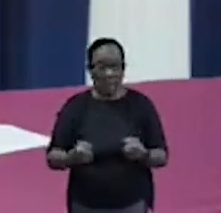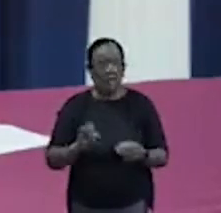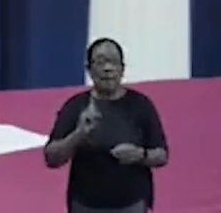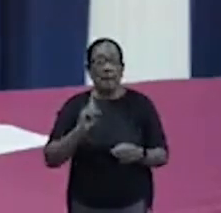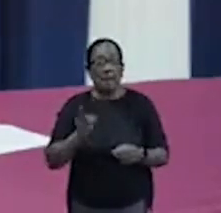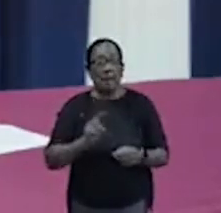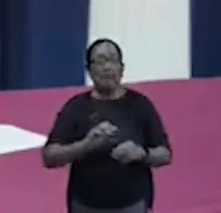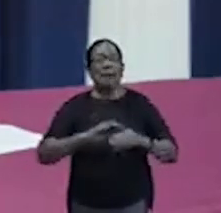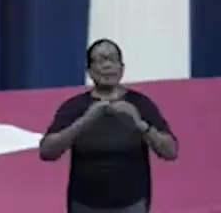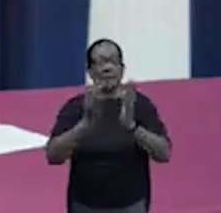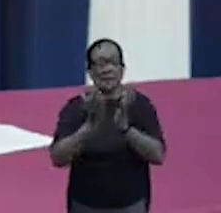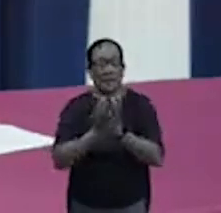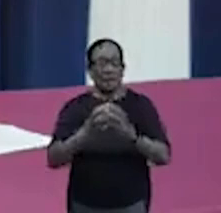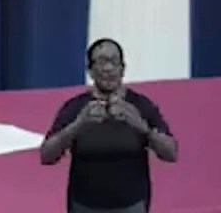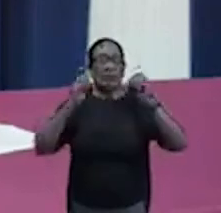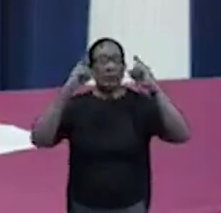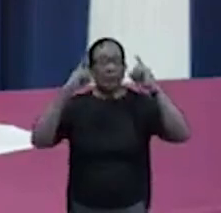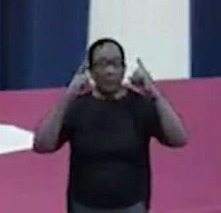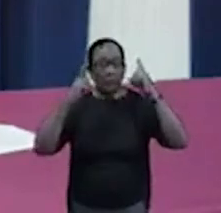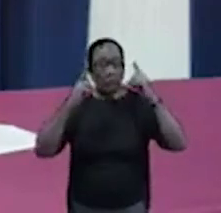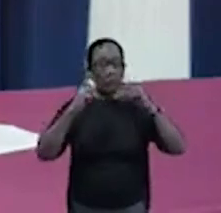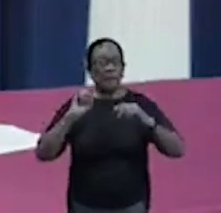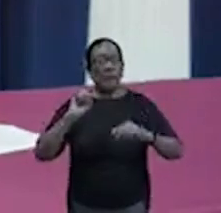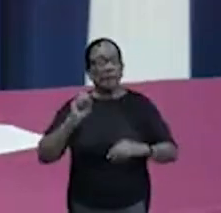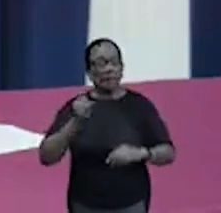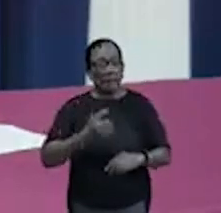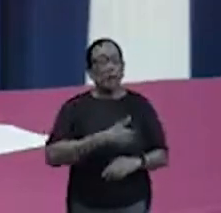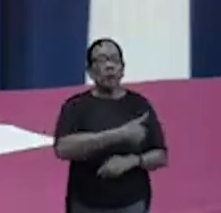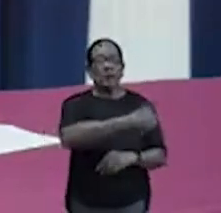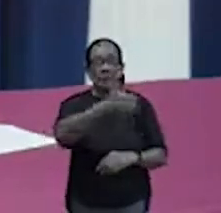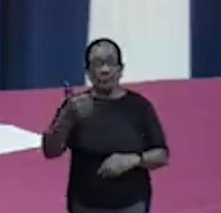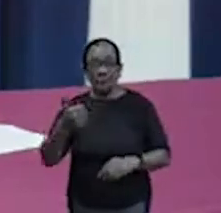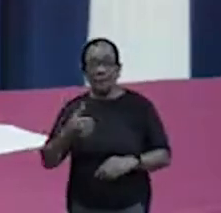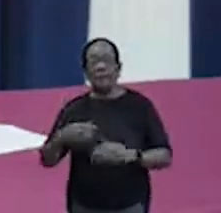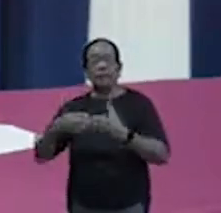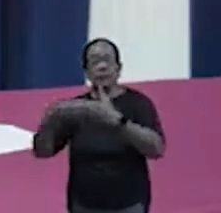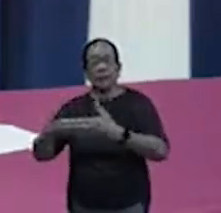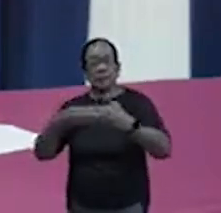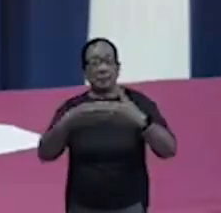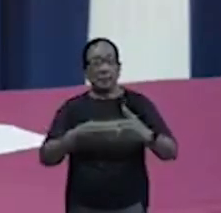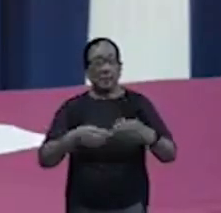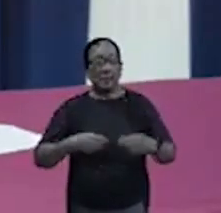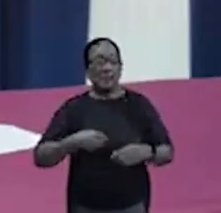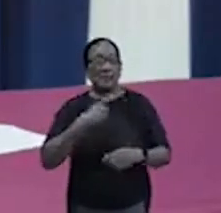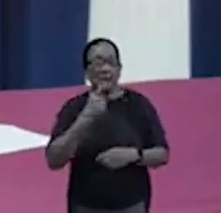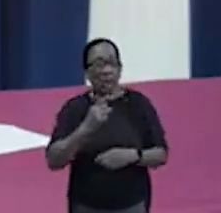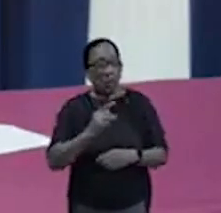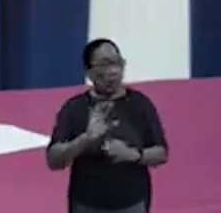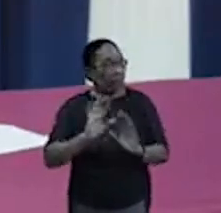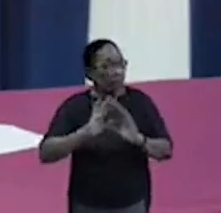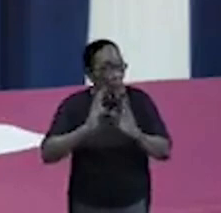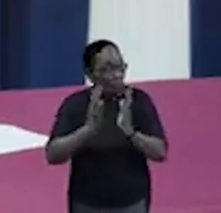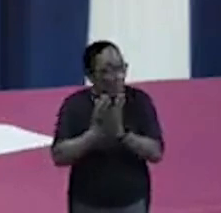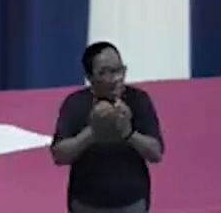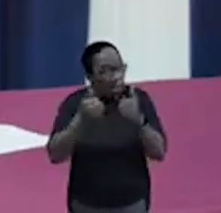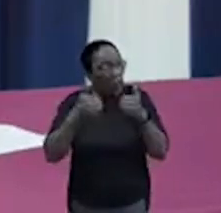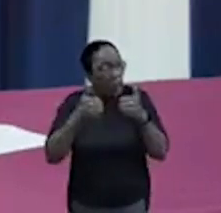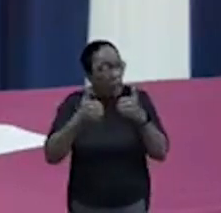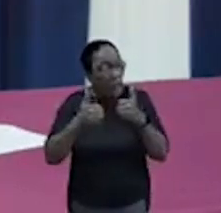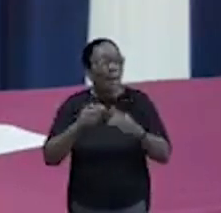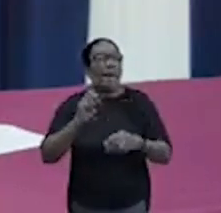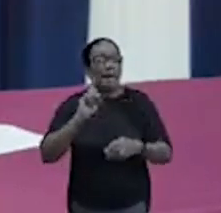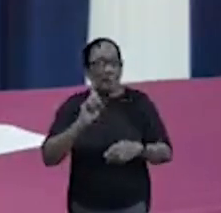is aan de hele samenleving. Dus ik wil iedereen daarmee feliciteren. Ik zeg nogmaals, we zijn er nog niet, maar we zijn